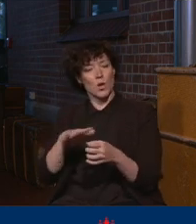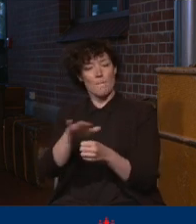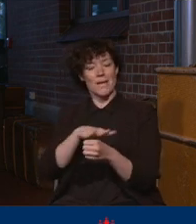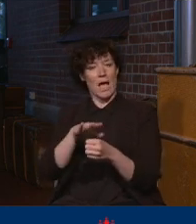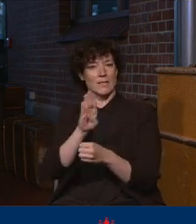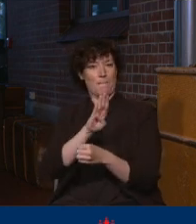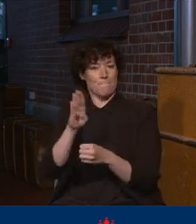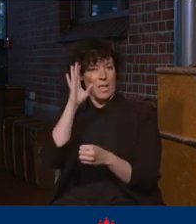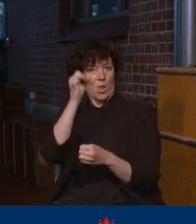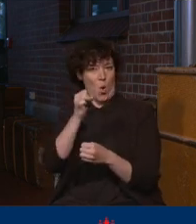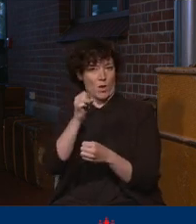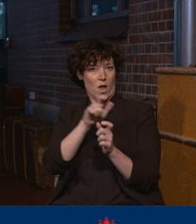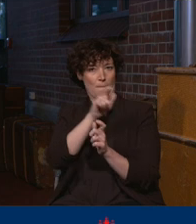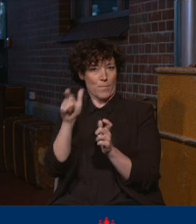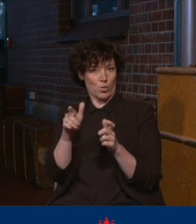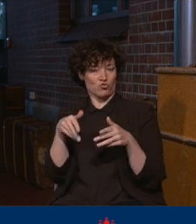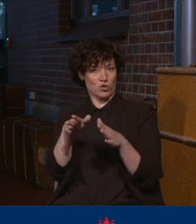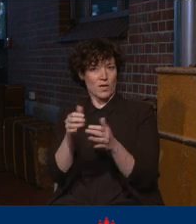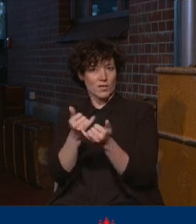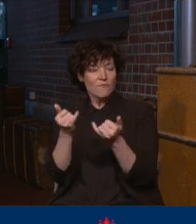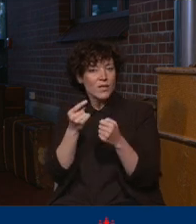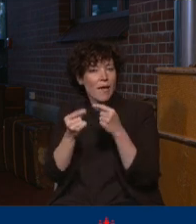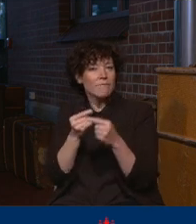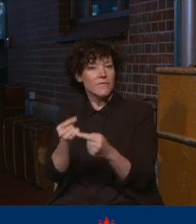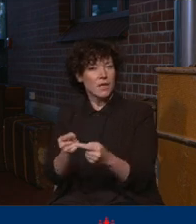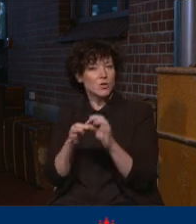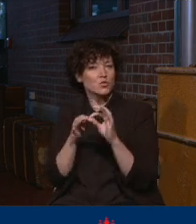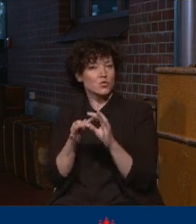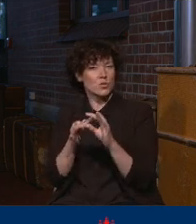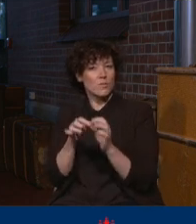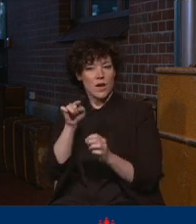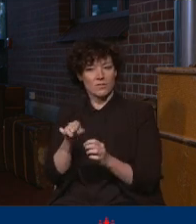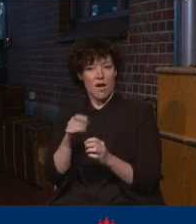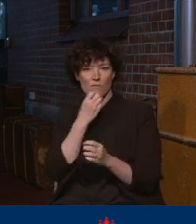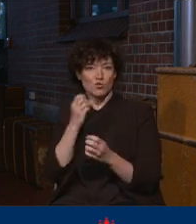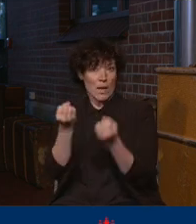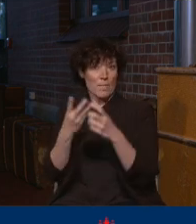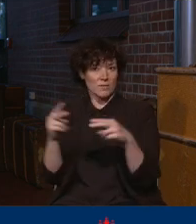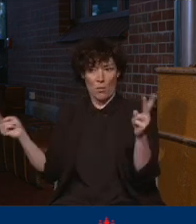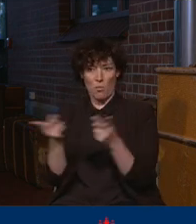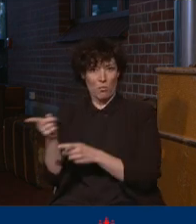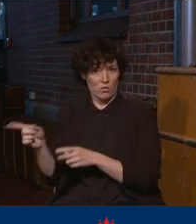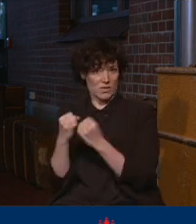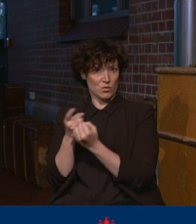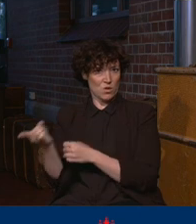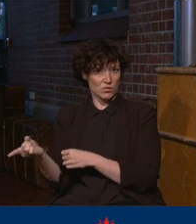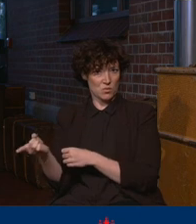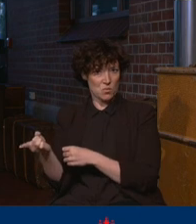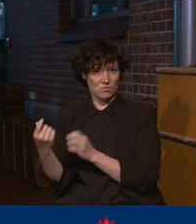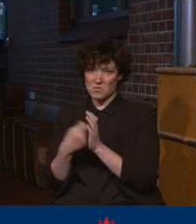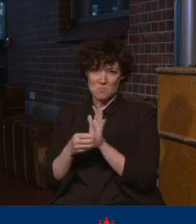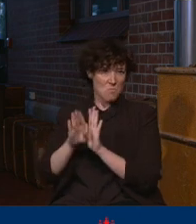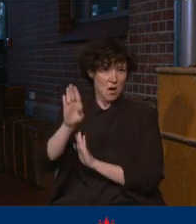so entwickelt dass das eben nicht auch dort passiert und genau